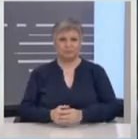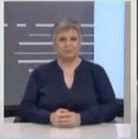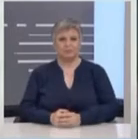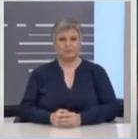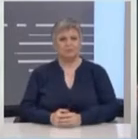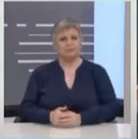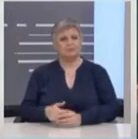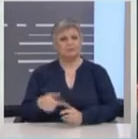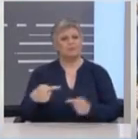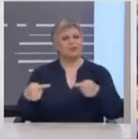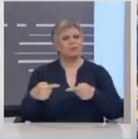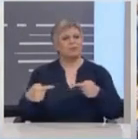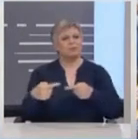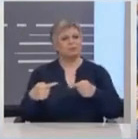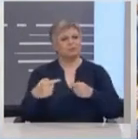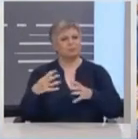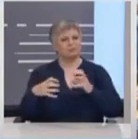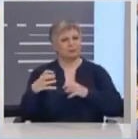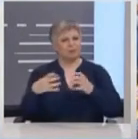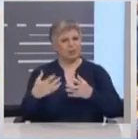Παρακαλώ, παρακαλώ.